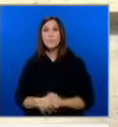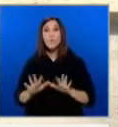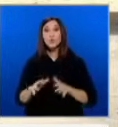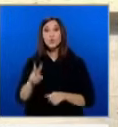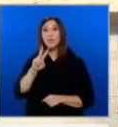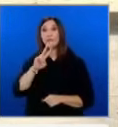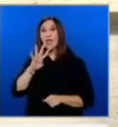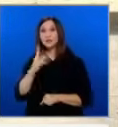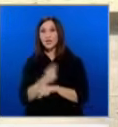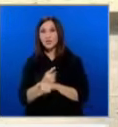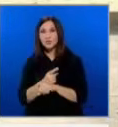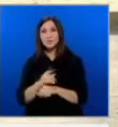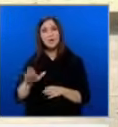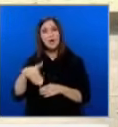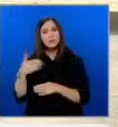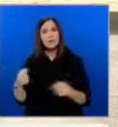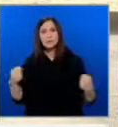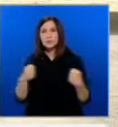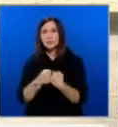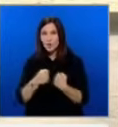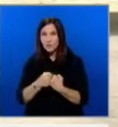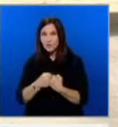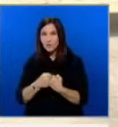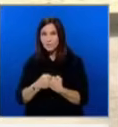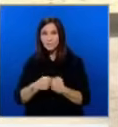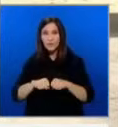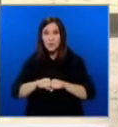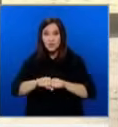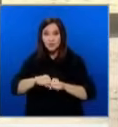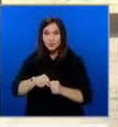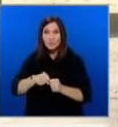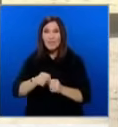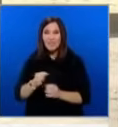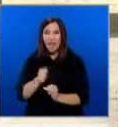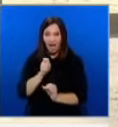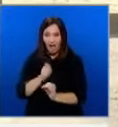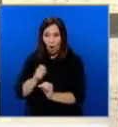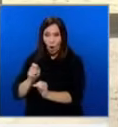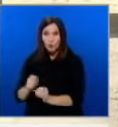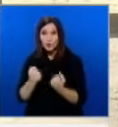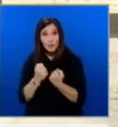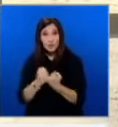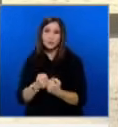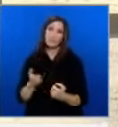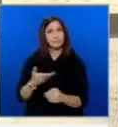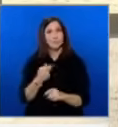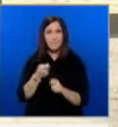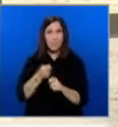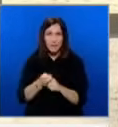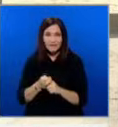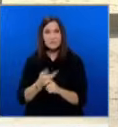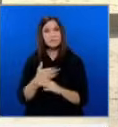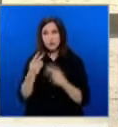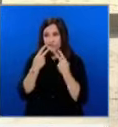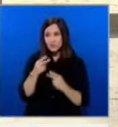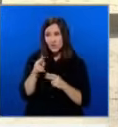Почти 24 часа след катастрофата, изкъртените колчета тук на място вече са поправени, но все още личат